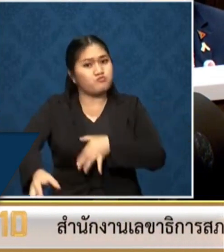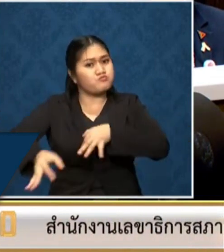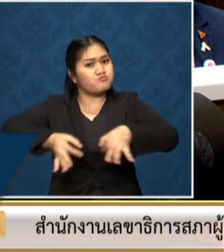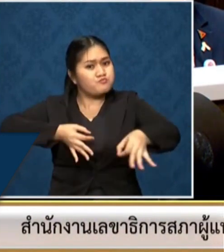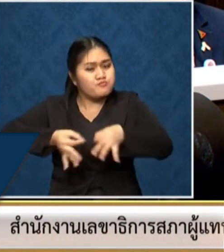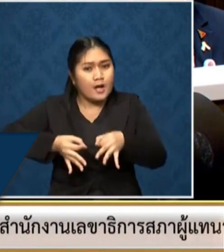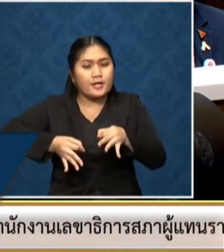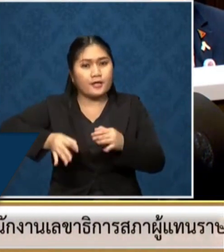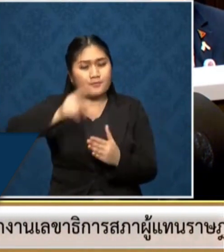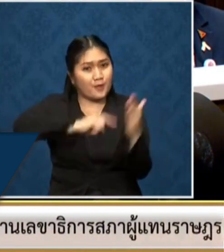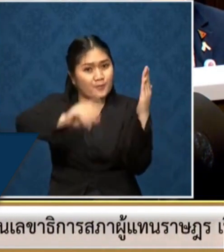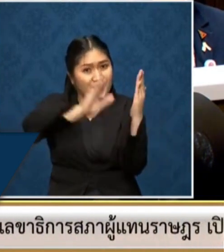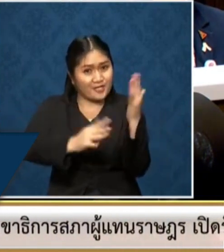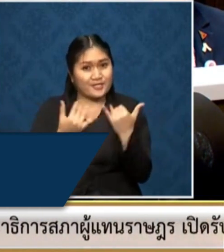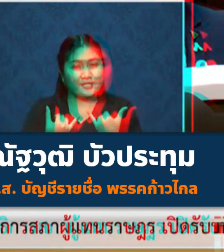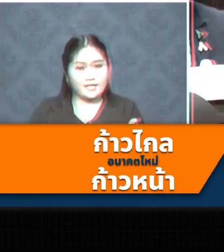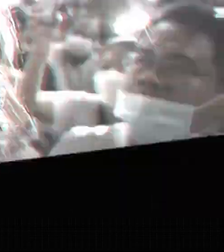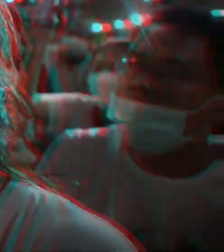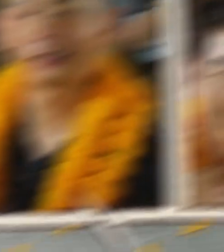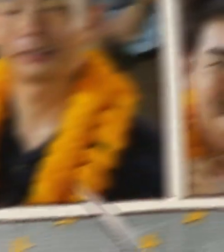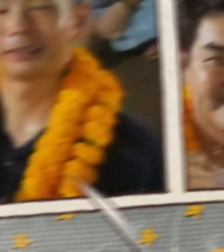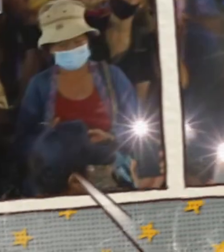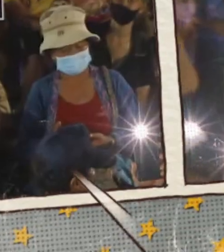นประเทศแห่งนี้ ขบคณครับ